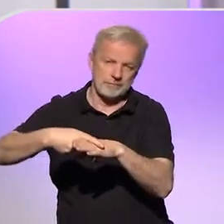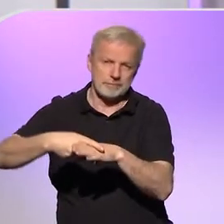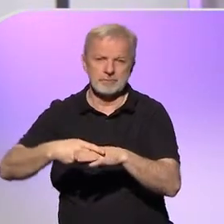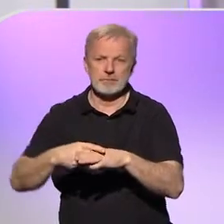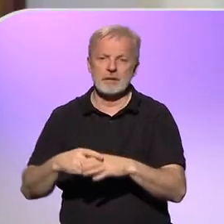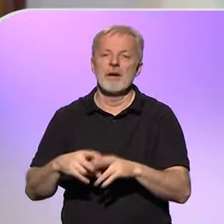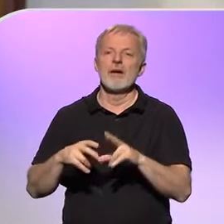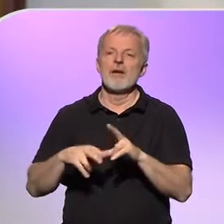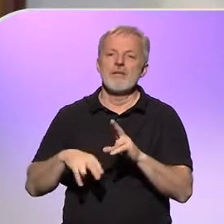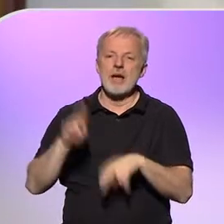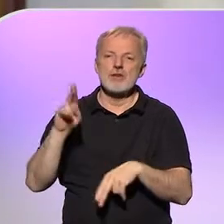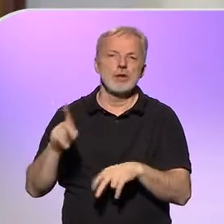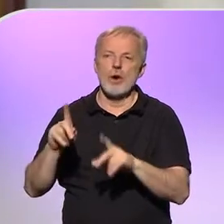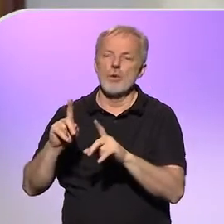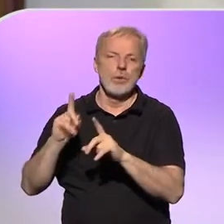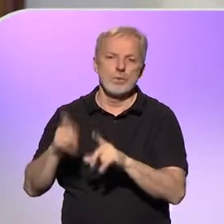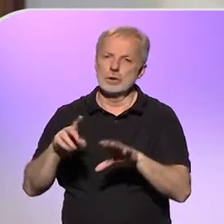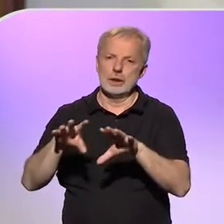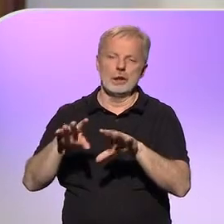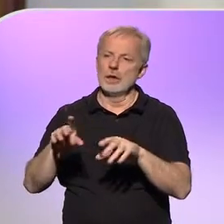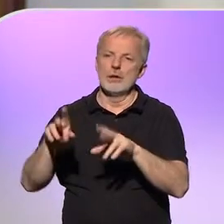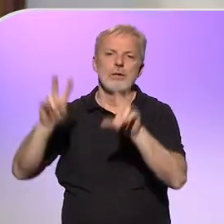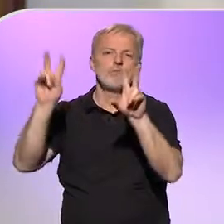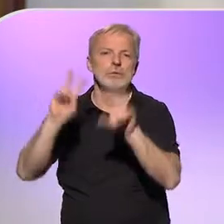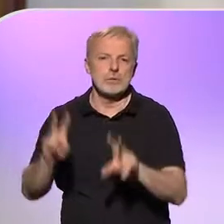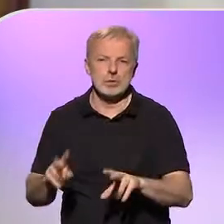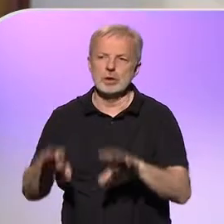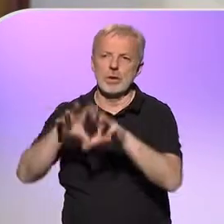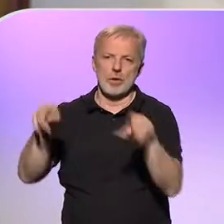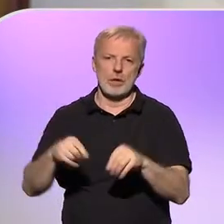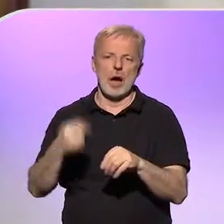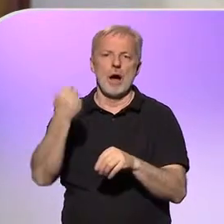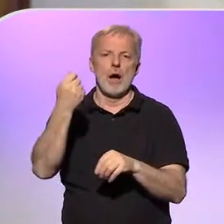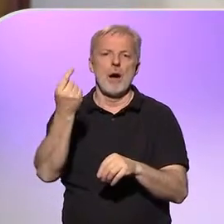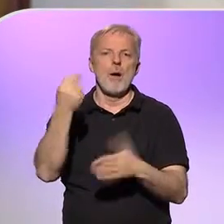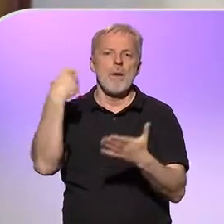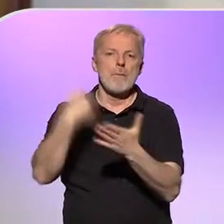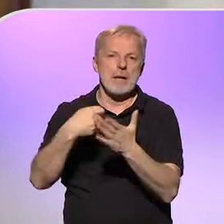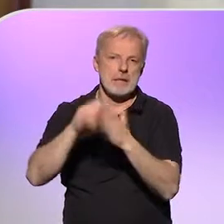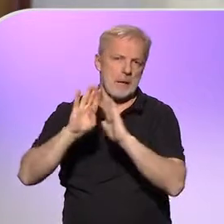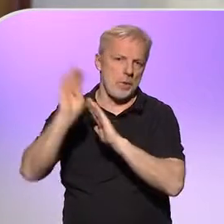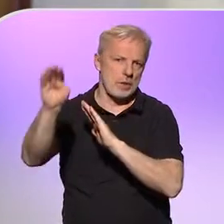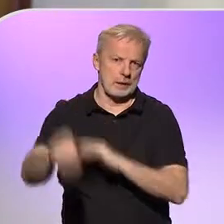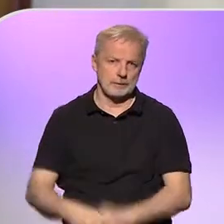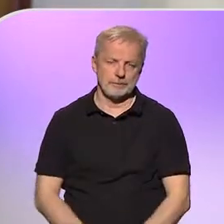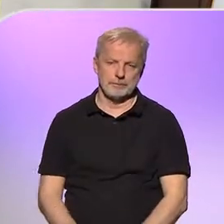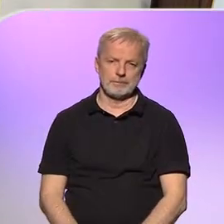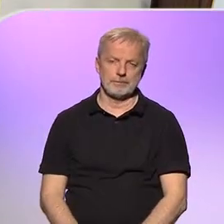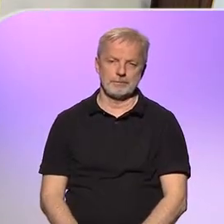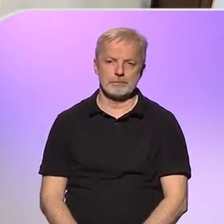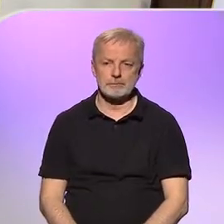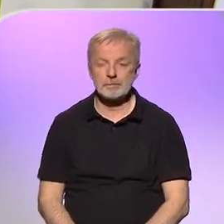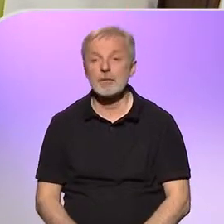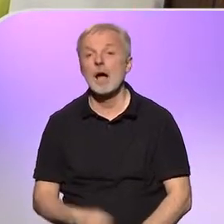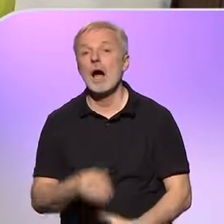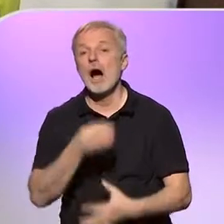spíš pomůžou rodina nebo prostě někdo z známých, že vám to pošle na účet a to bude určitě větší sichr než pojišťovna. A jak je to s dětmi?